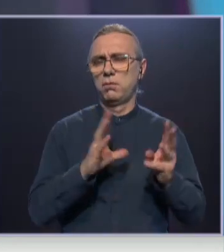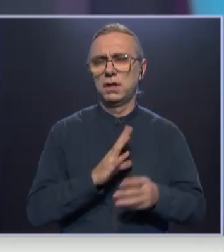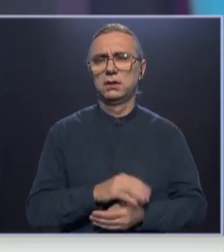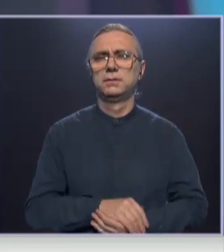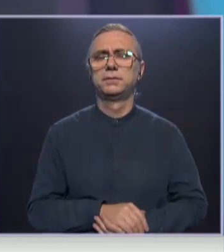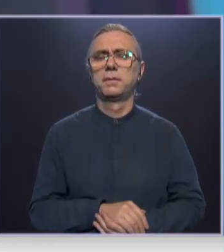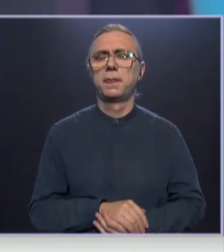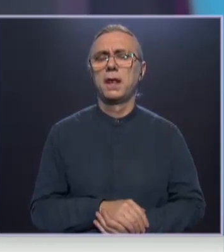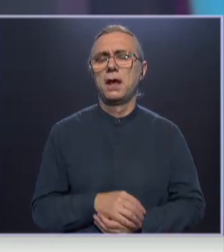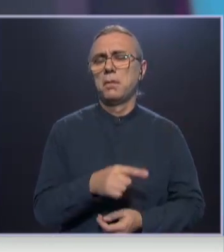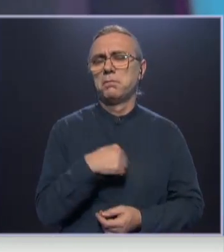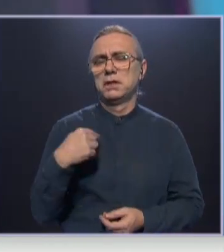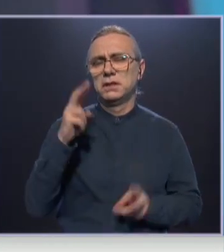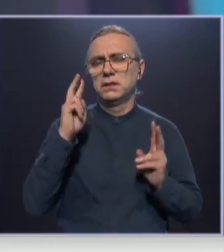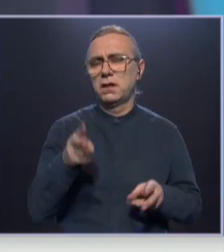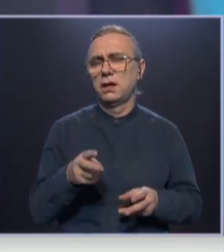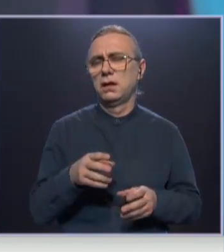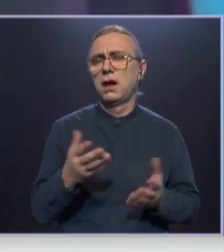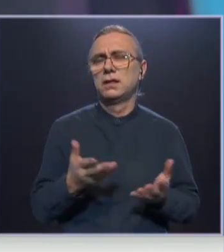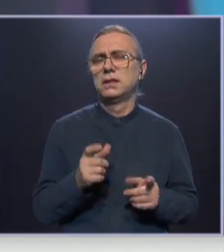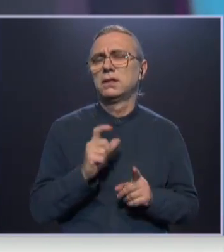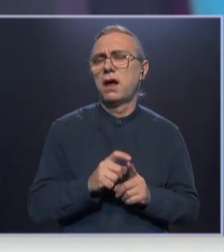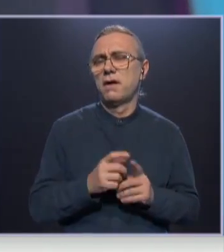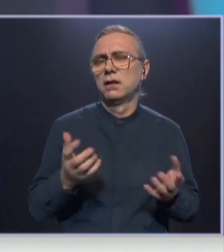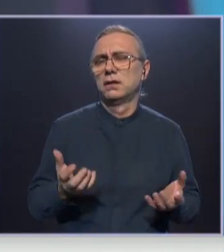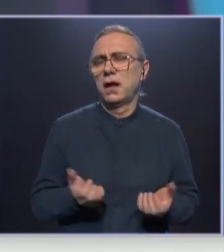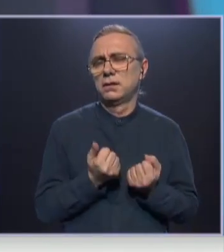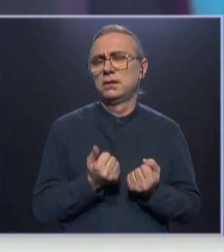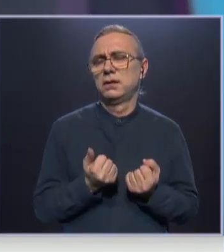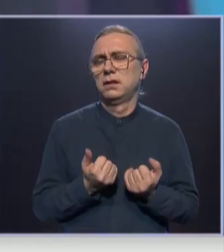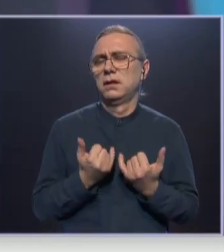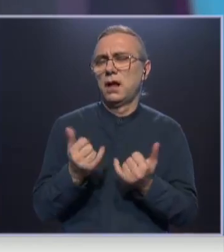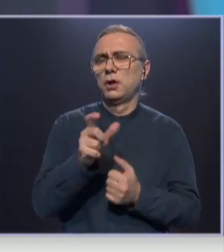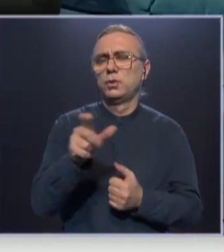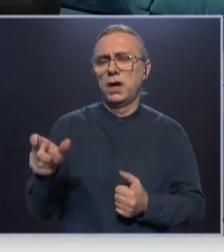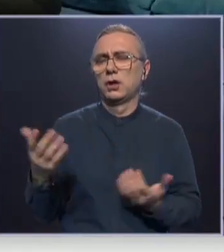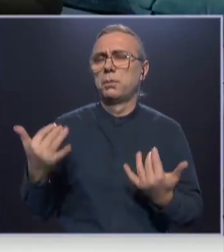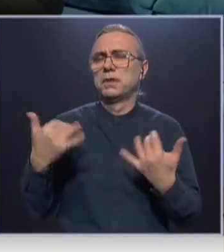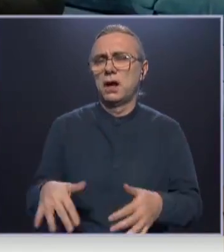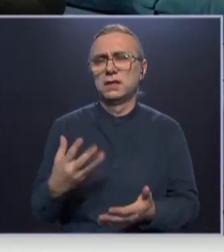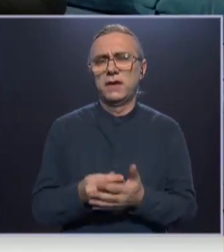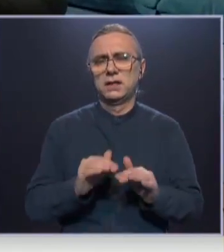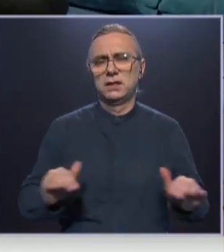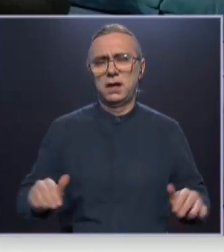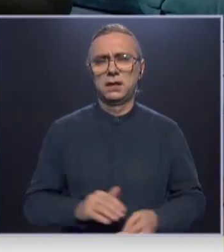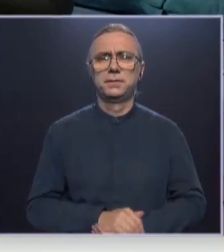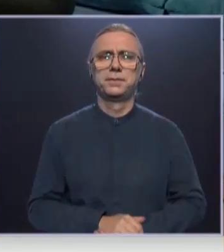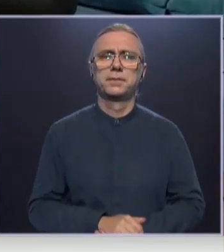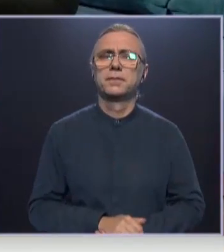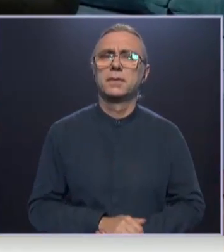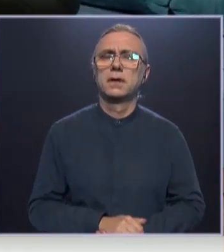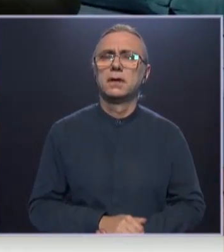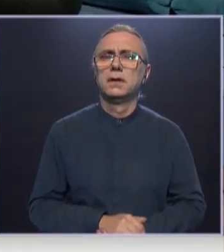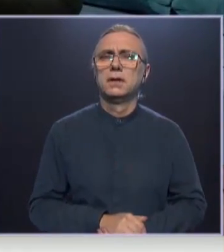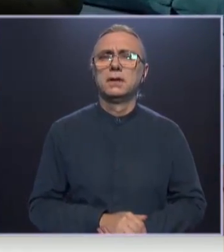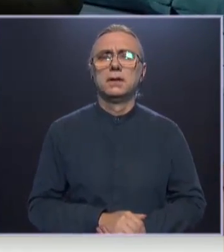какие слова найти людям, которые потеряли единомоментно своих детей. Тут очень важно вспомнить, что если мы находимся, так